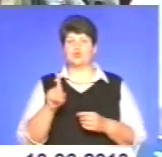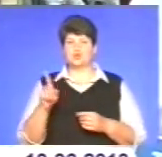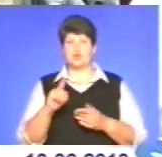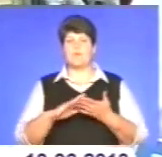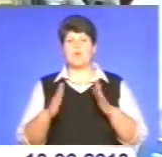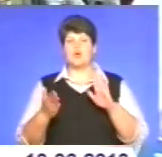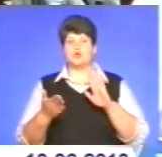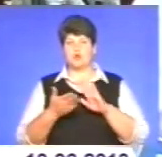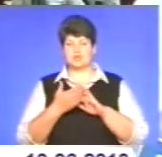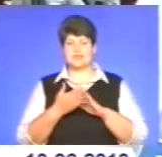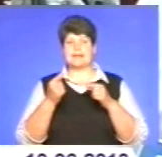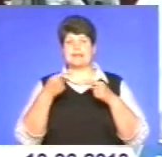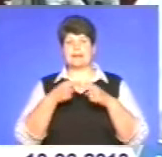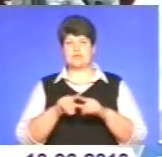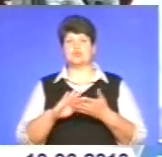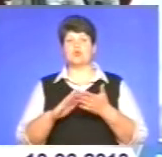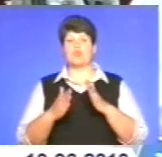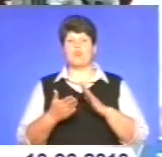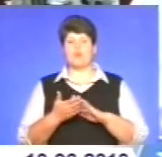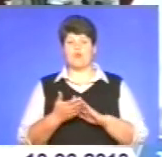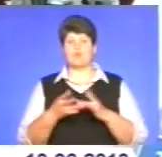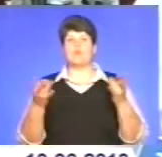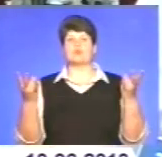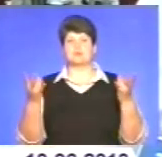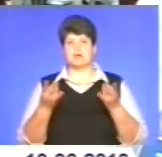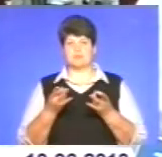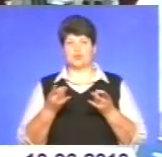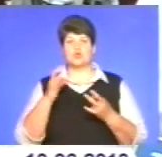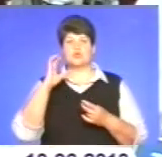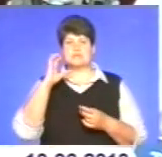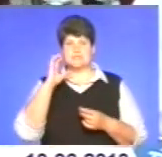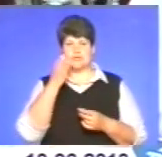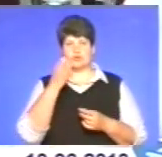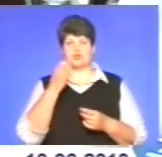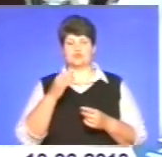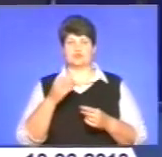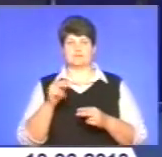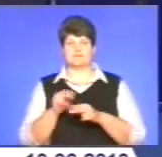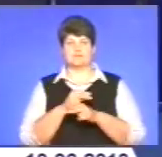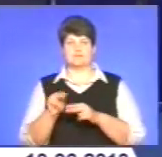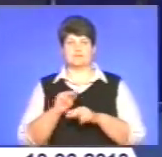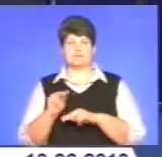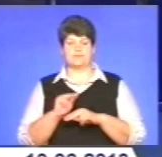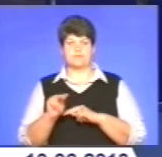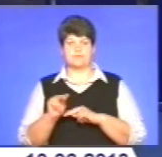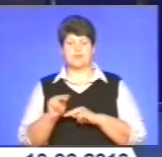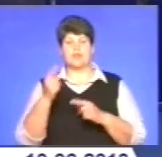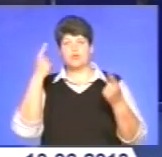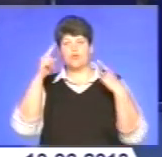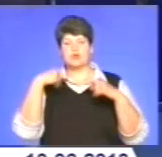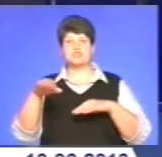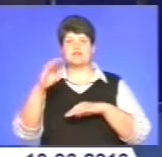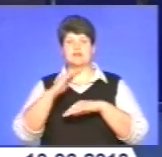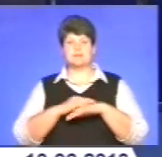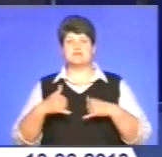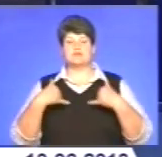і технічні умови потребують серйозного вишколу. Творчий вечір,